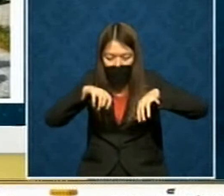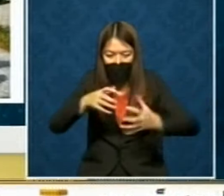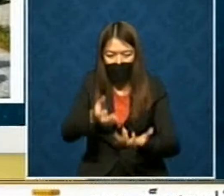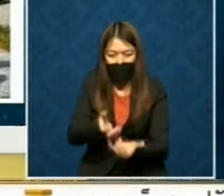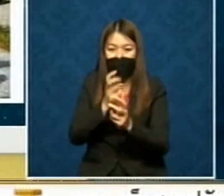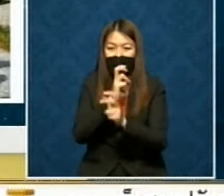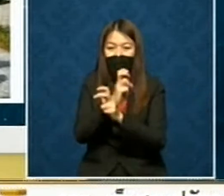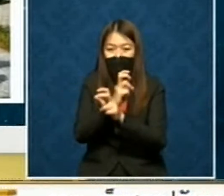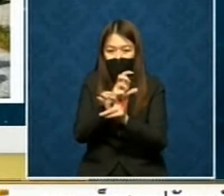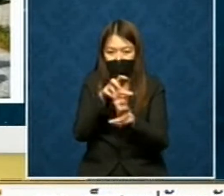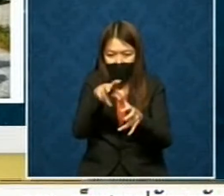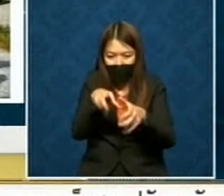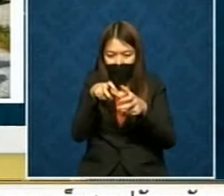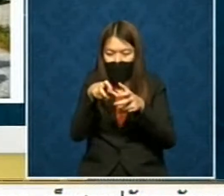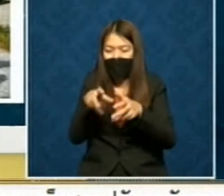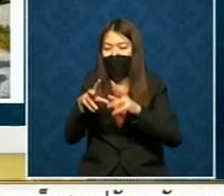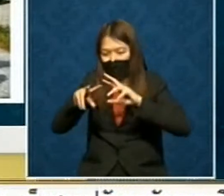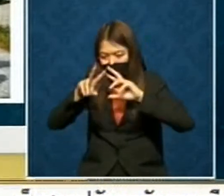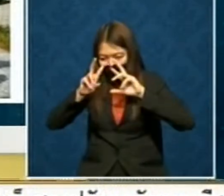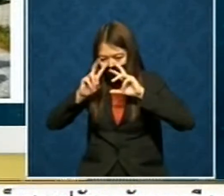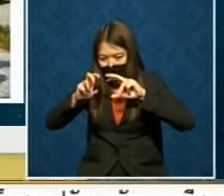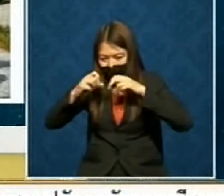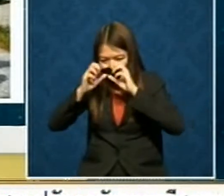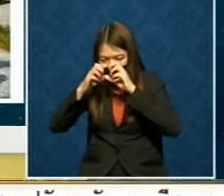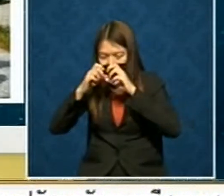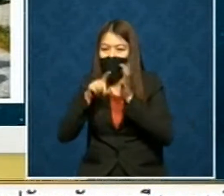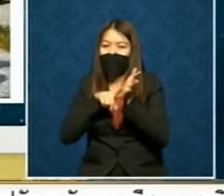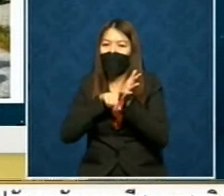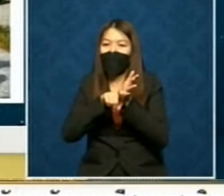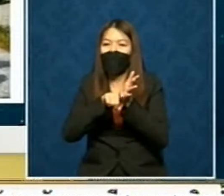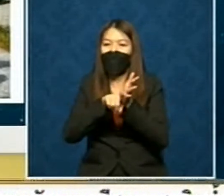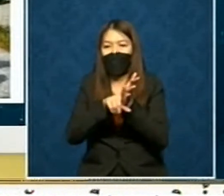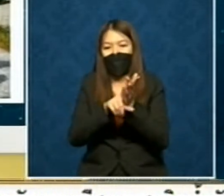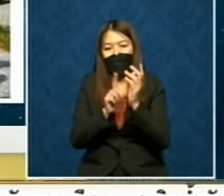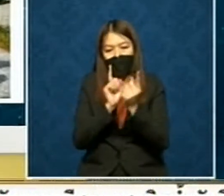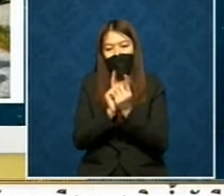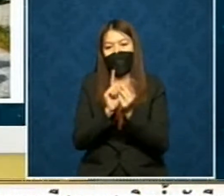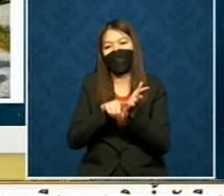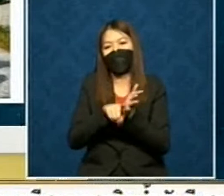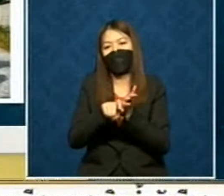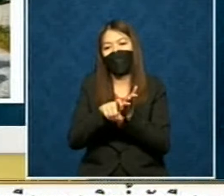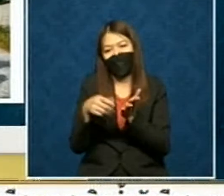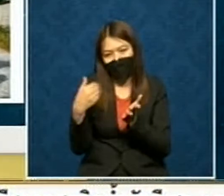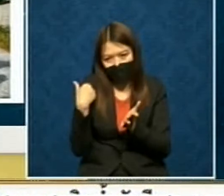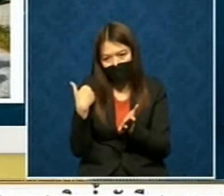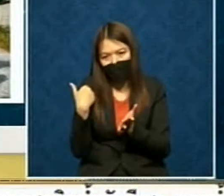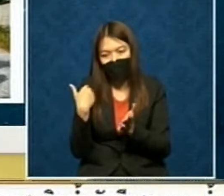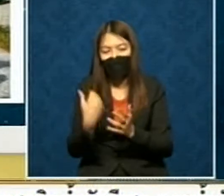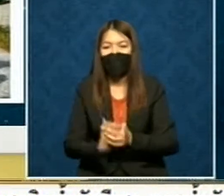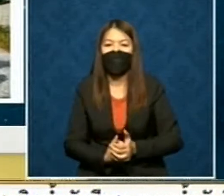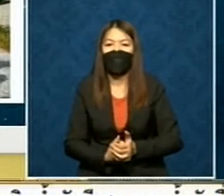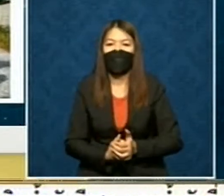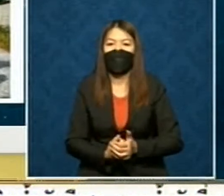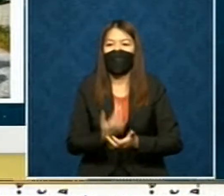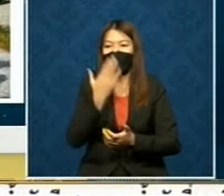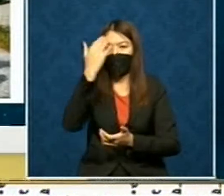ประทางและเปเชี้ไรัสทอยู่ใระดับสูงด้วยแต่กมพรสุศัธอกไม่มี ASF